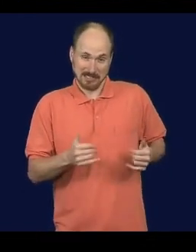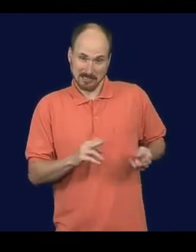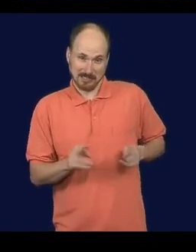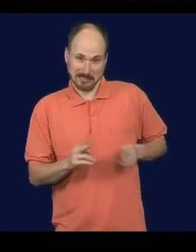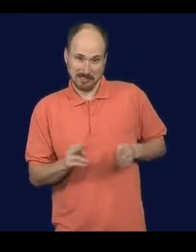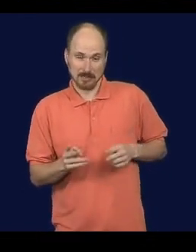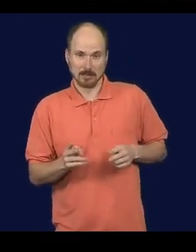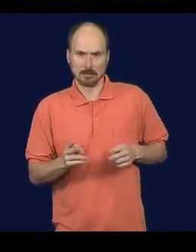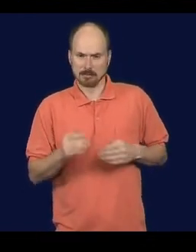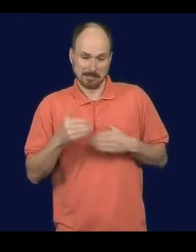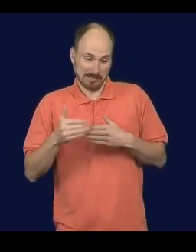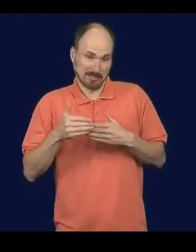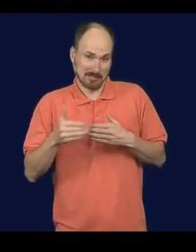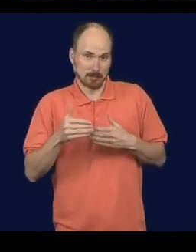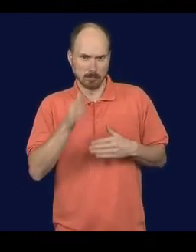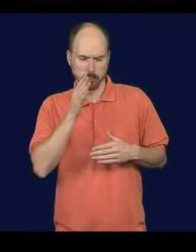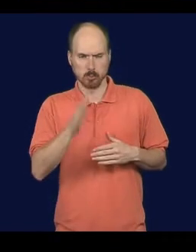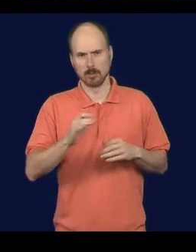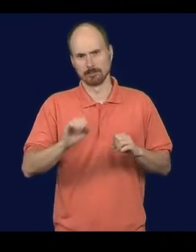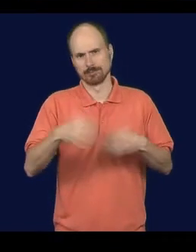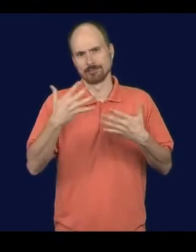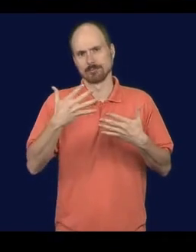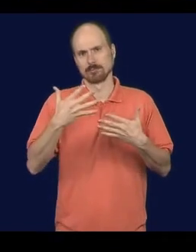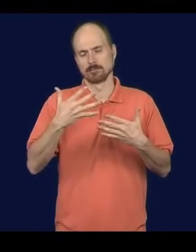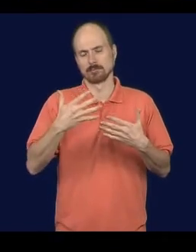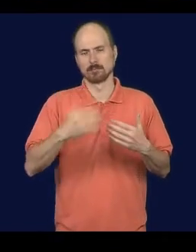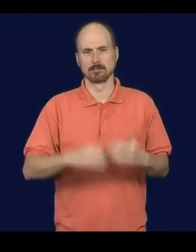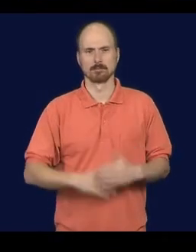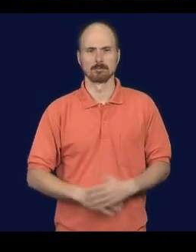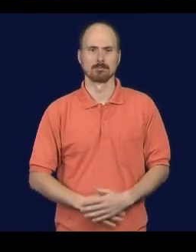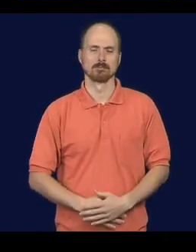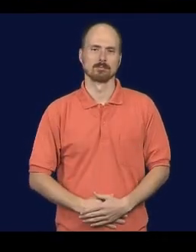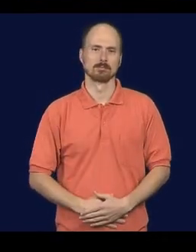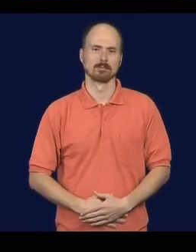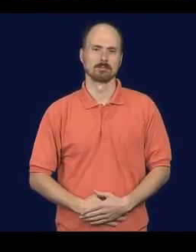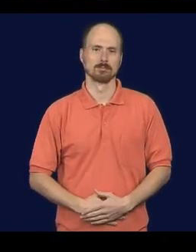a uživateli to pomocí hlasové syntézy přečte.